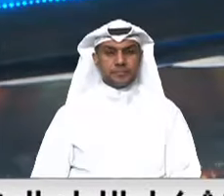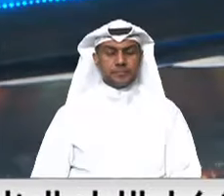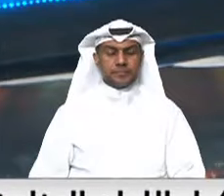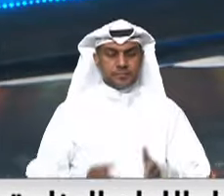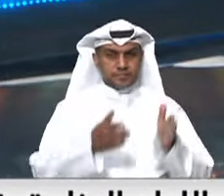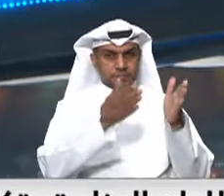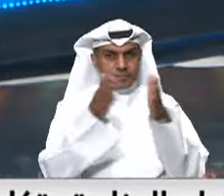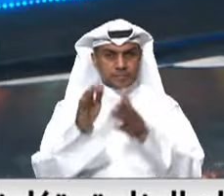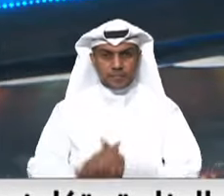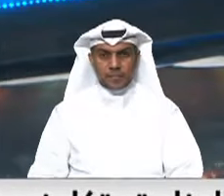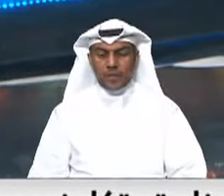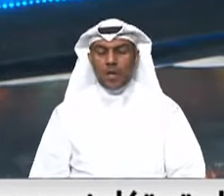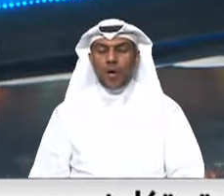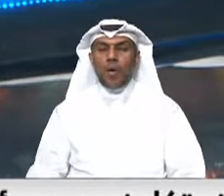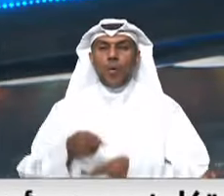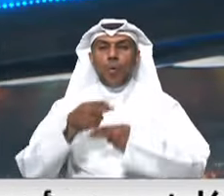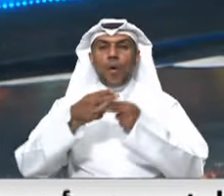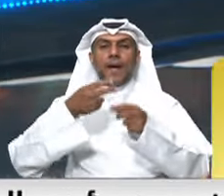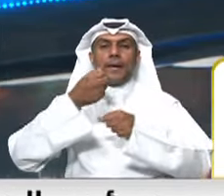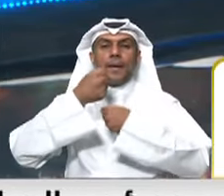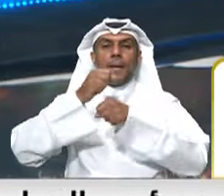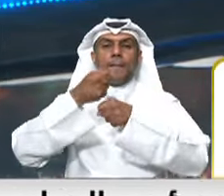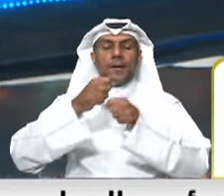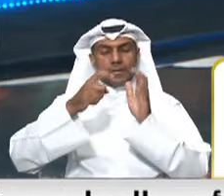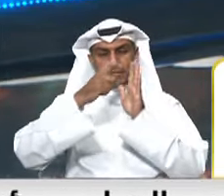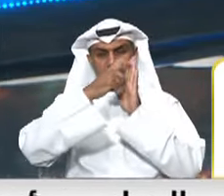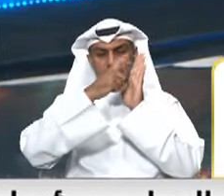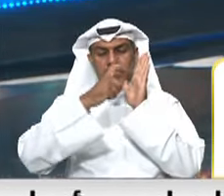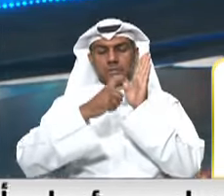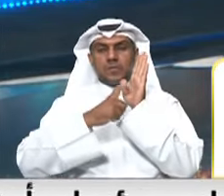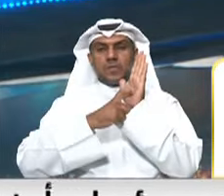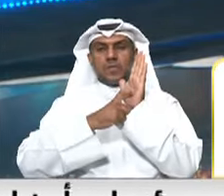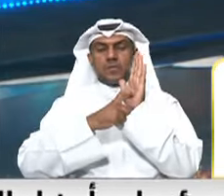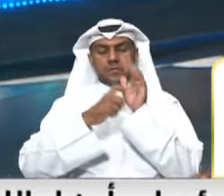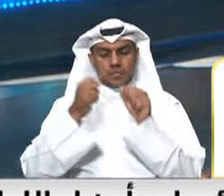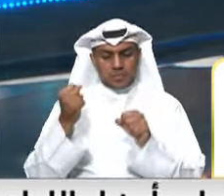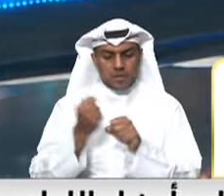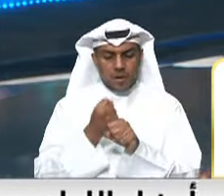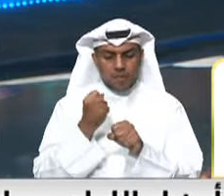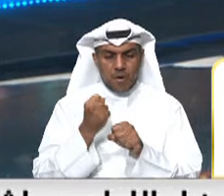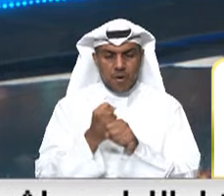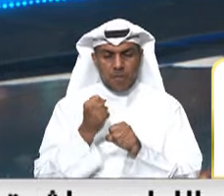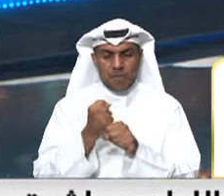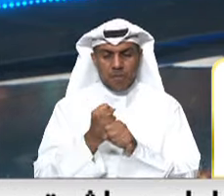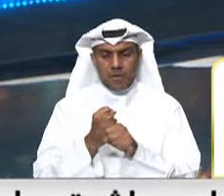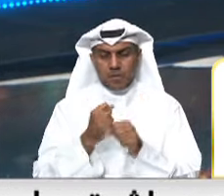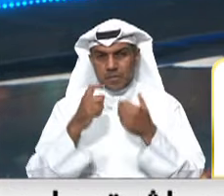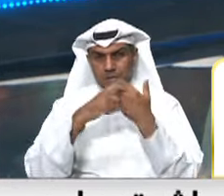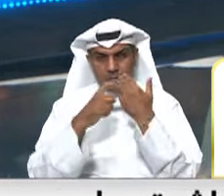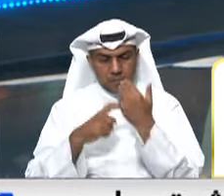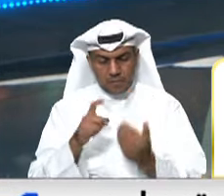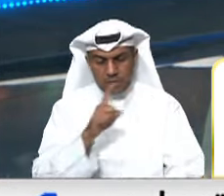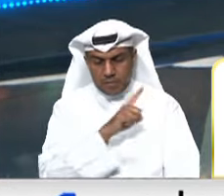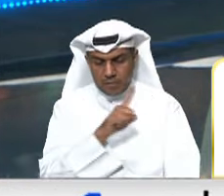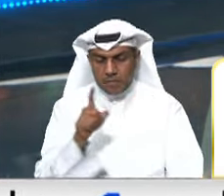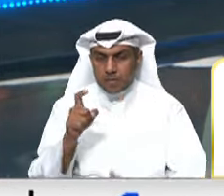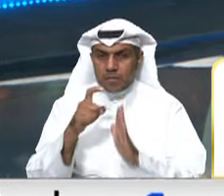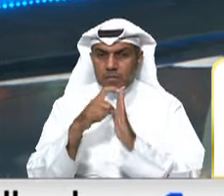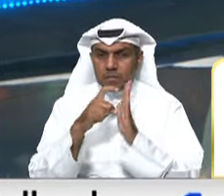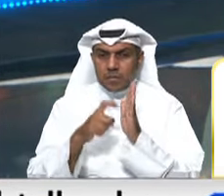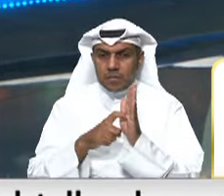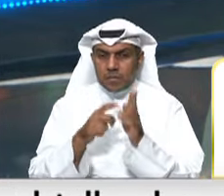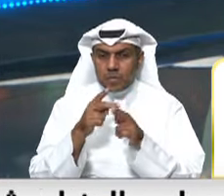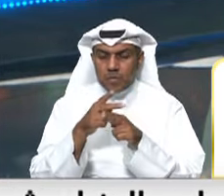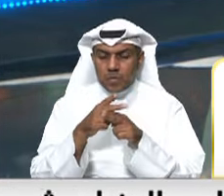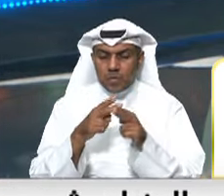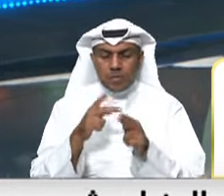يصد في اطار حرص البلديه على تطبيق القوانين واللوائح ومنع التجاوزات في مختلف المناطق وتزامنا مع